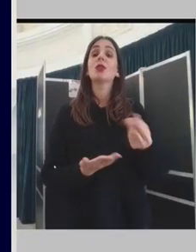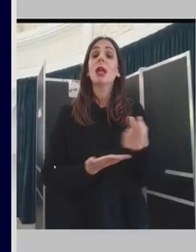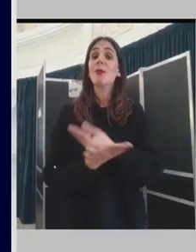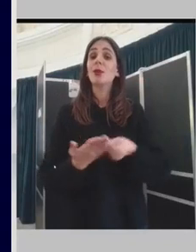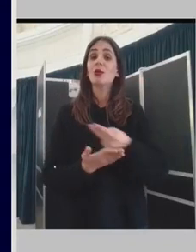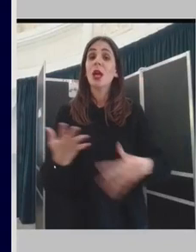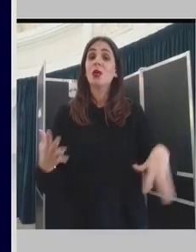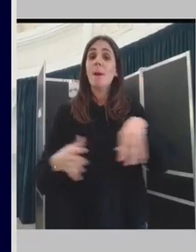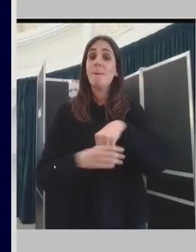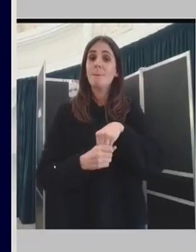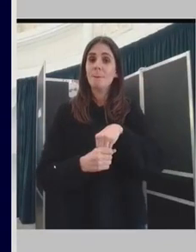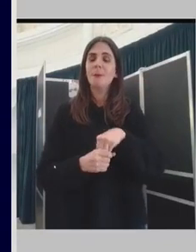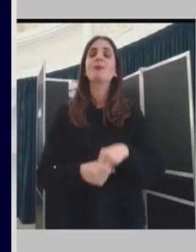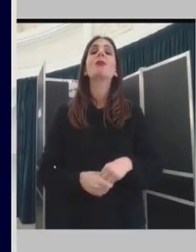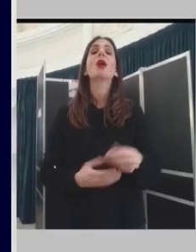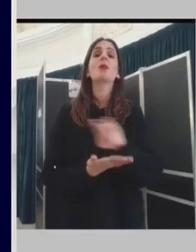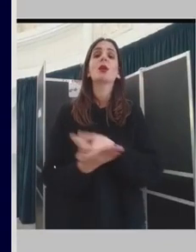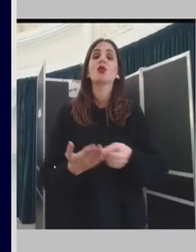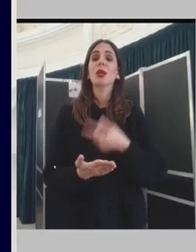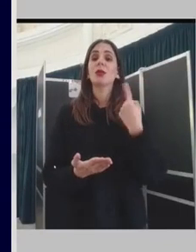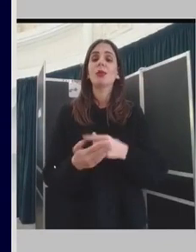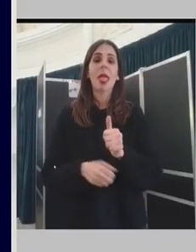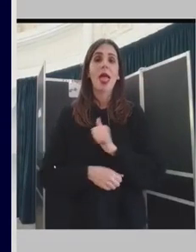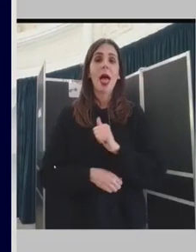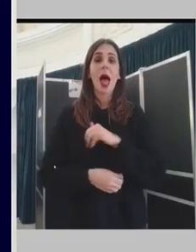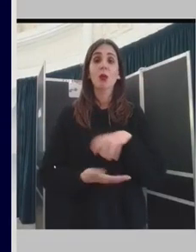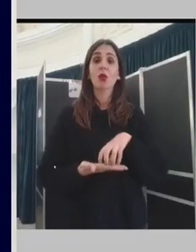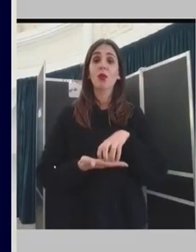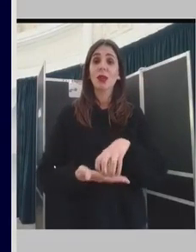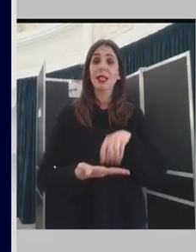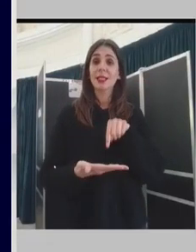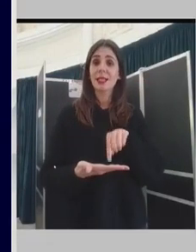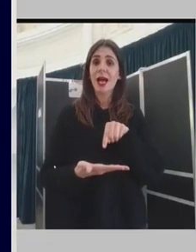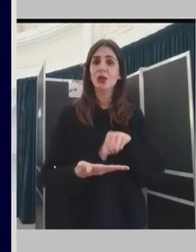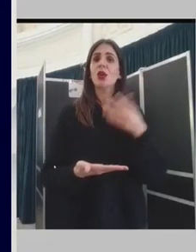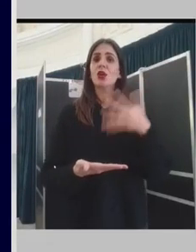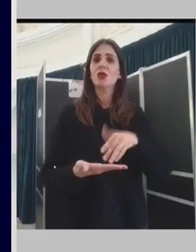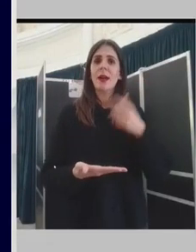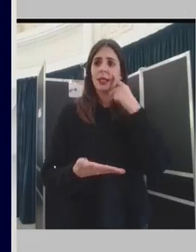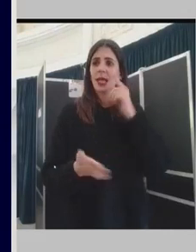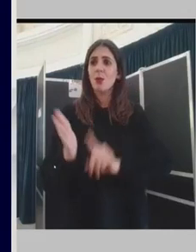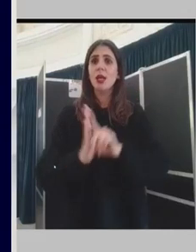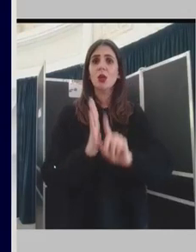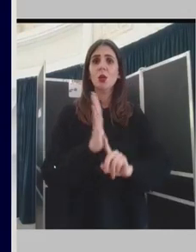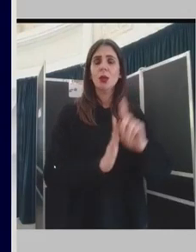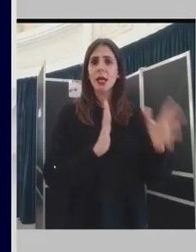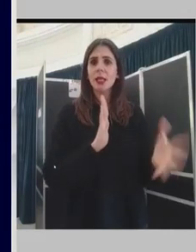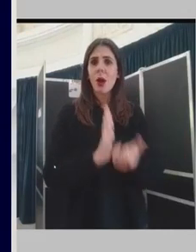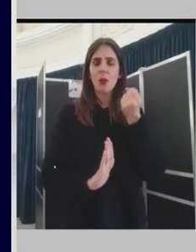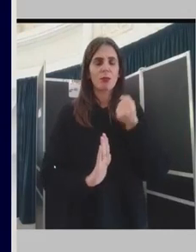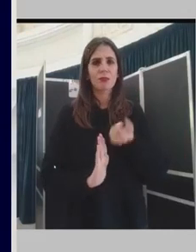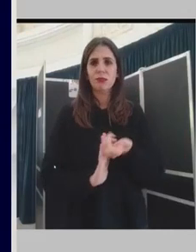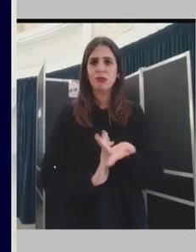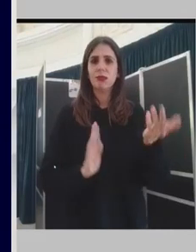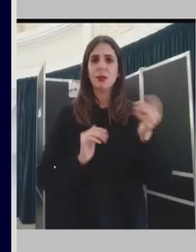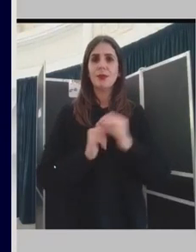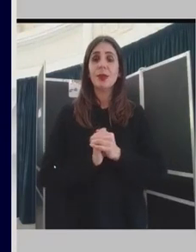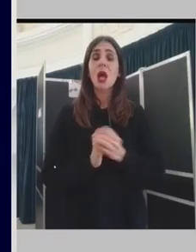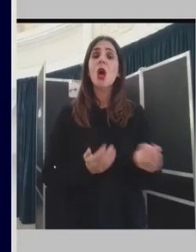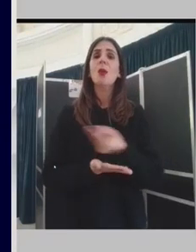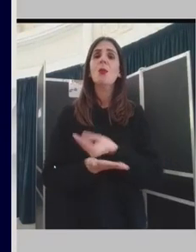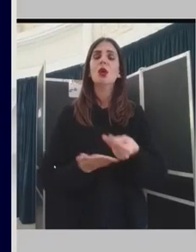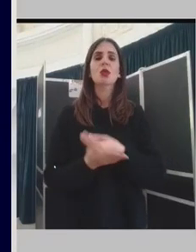progetto autofinanziato e che sta portando avanti grandi, grandi successo. Diciamo che il progetto è partito proprio